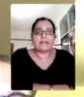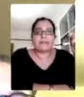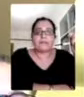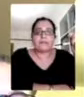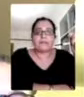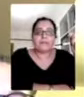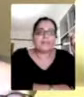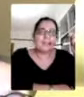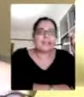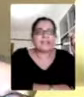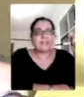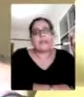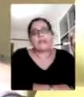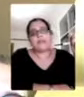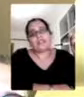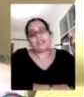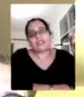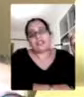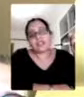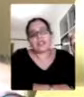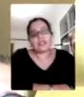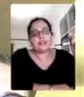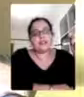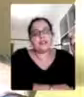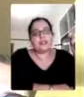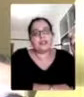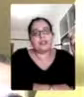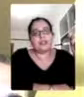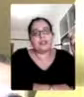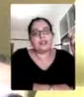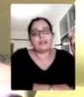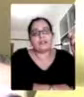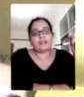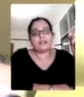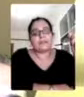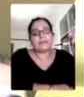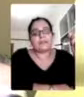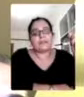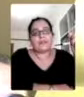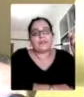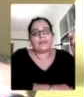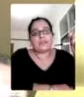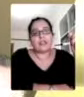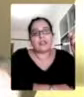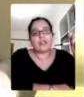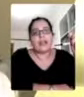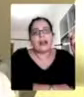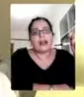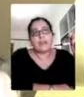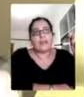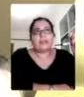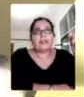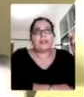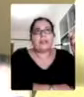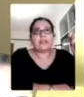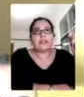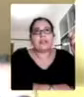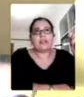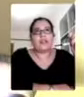iyi. Maalesef devamlı bir şeyler çıkıyor. Onda artık yapacak çok fazla bir şey yok.